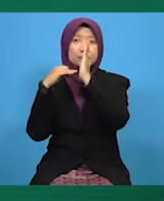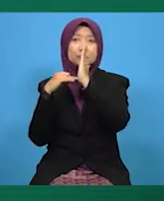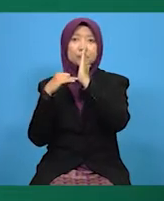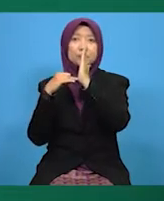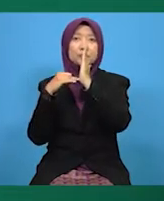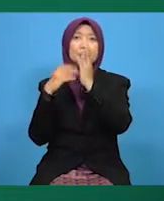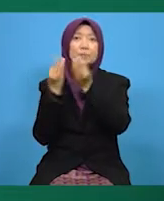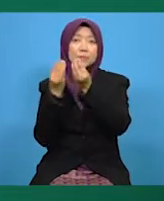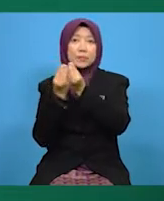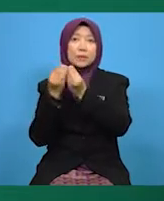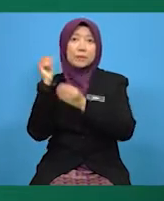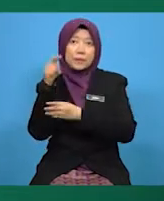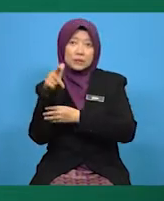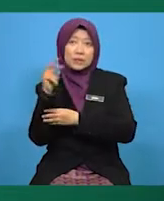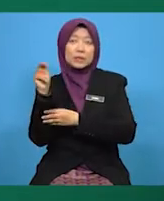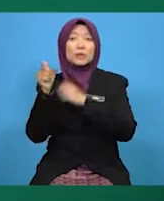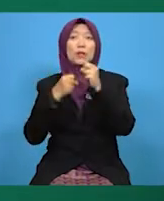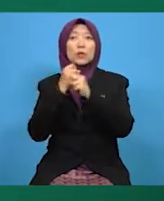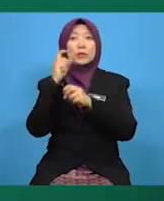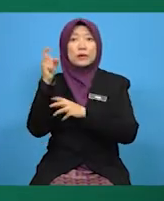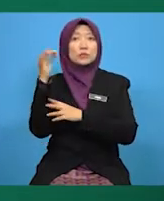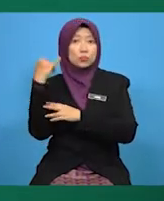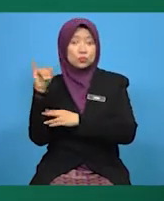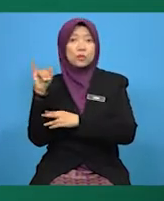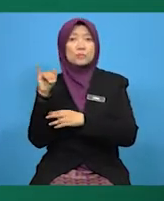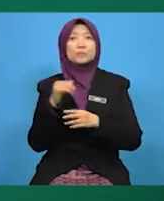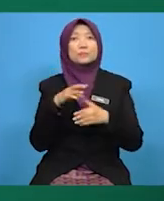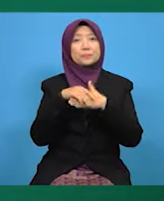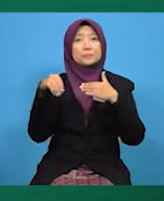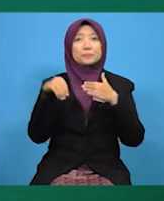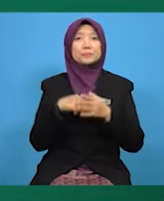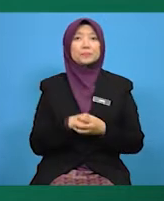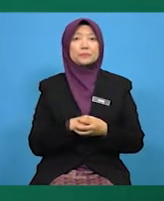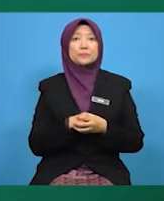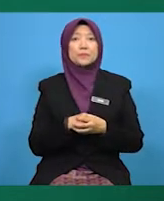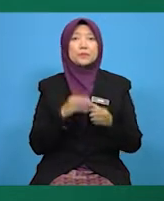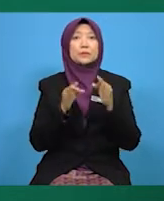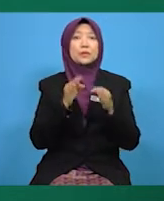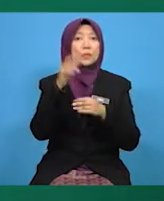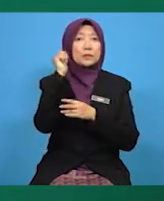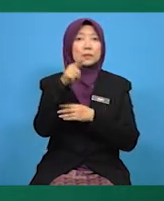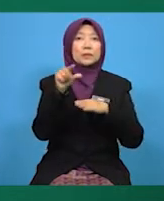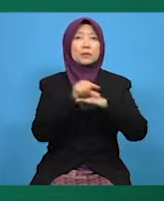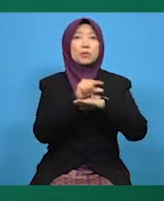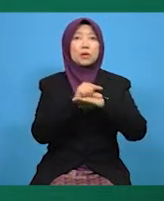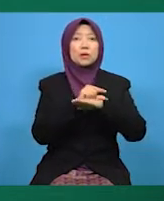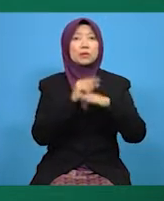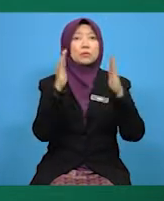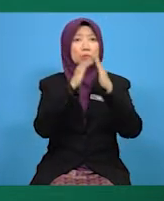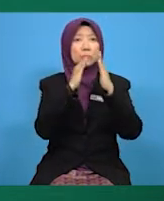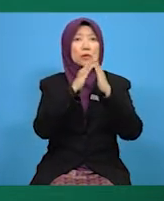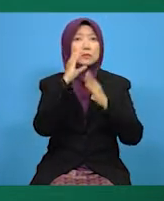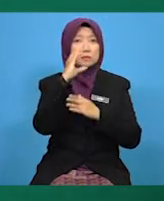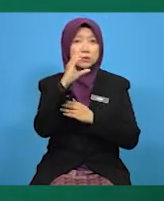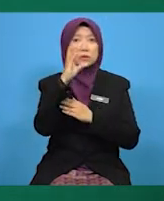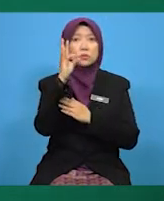jumlah perbelanjaan setiap komponen bagi tahun X dalam juta ringgit. Jika perbelanjaan penggunaan isi rumah